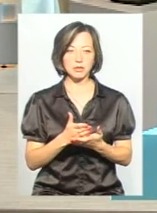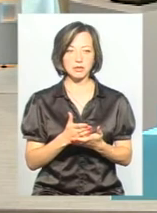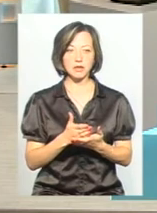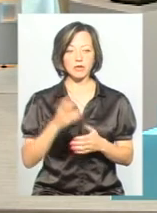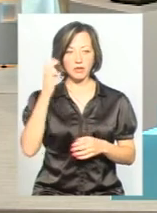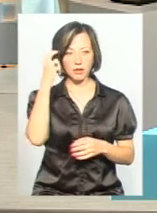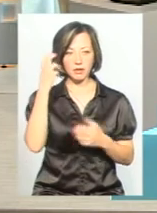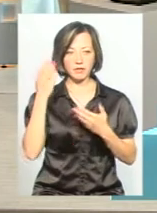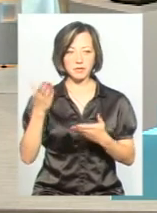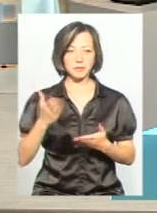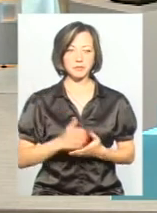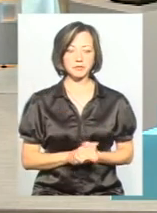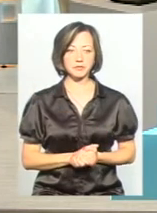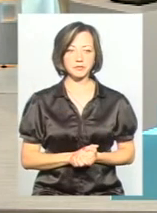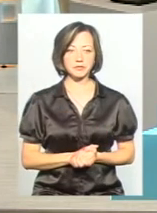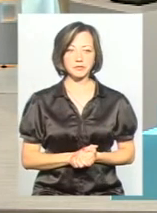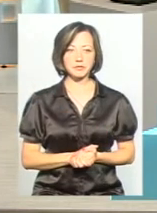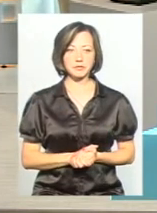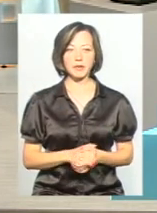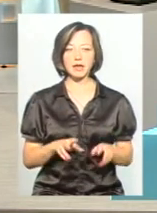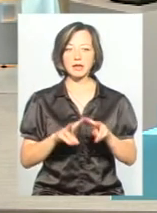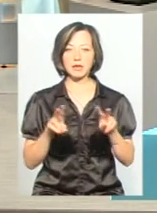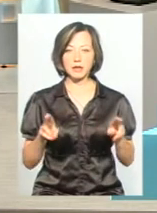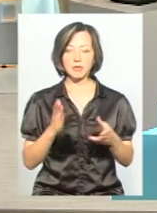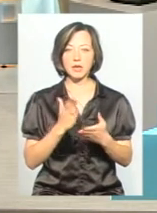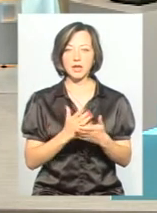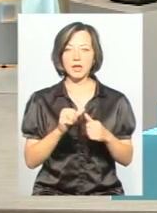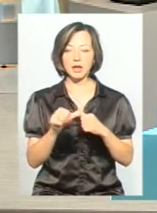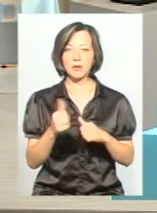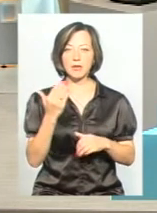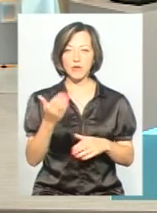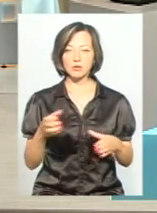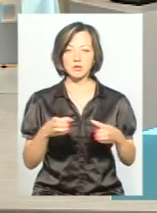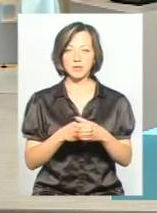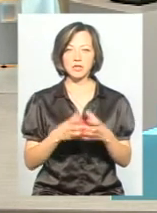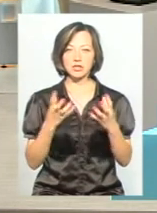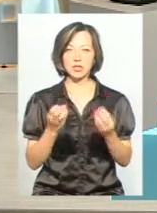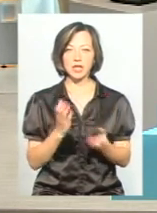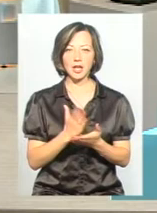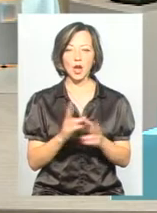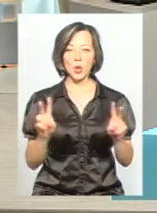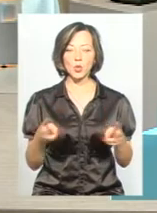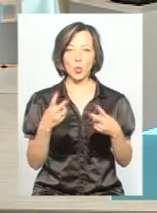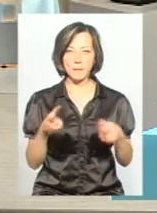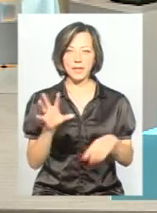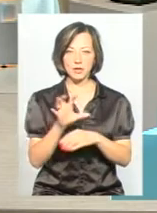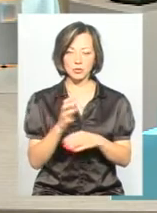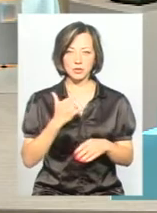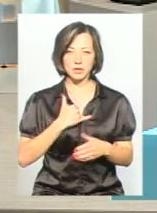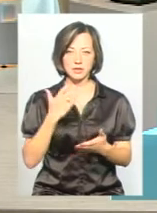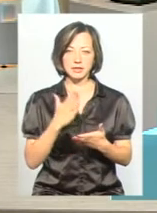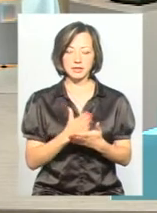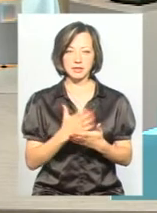що у Києві? Так, так. І так само є ж, крім вашої спілки, є ще клуб кінологічний, так? Є у них теж є